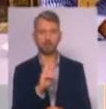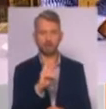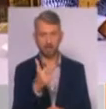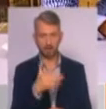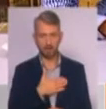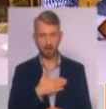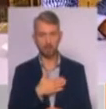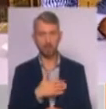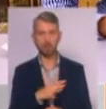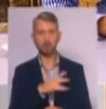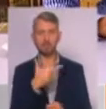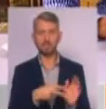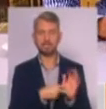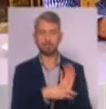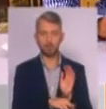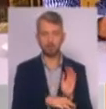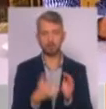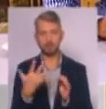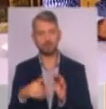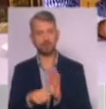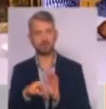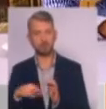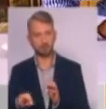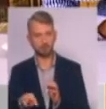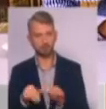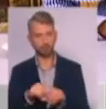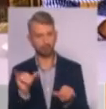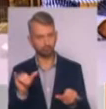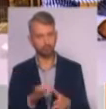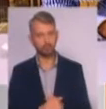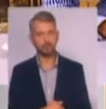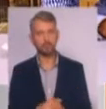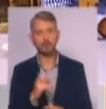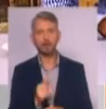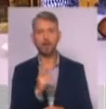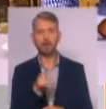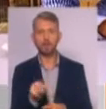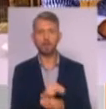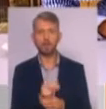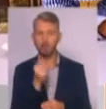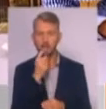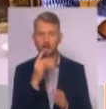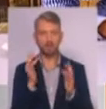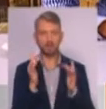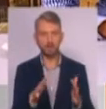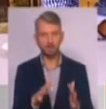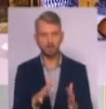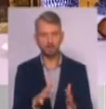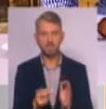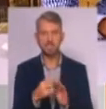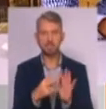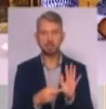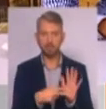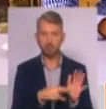з 37 мільйонів на 56 збільшення. На капітальний ремонт парків і скверів